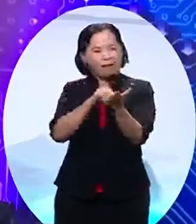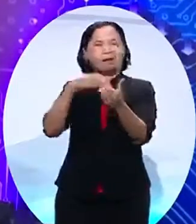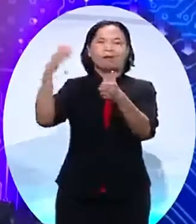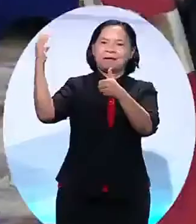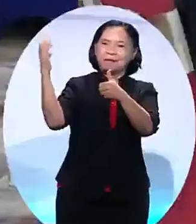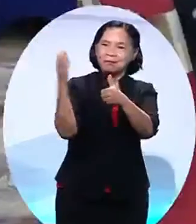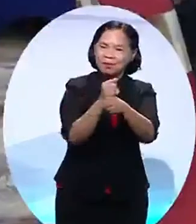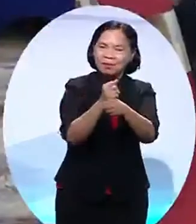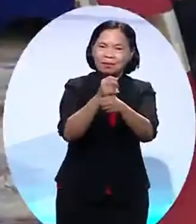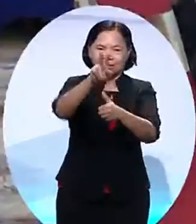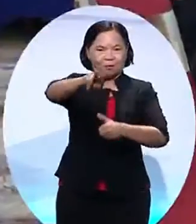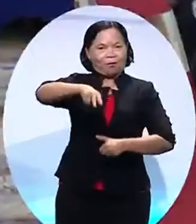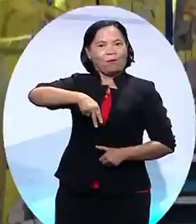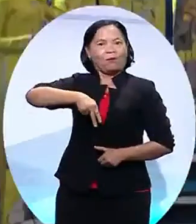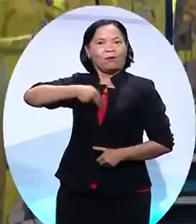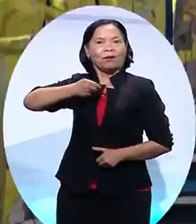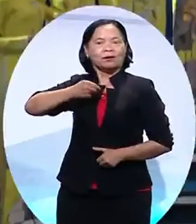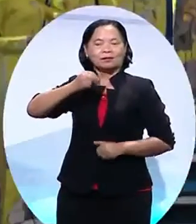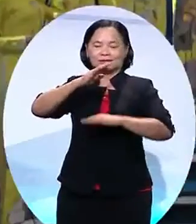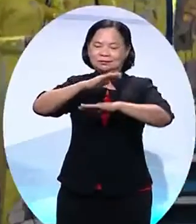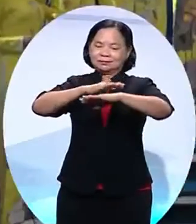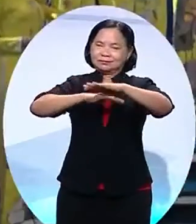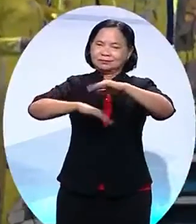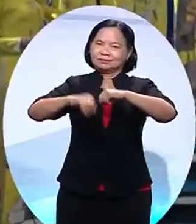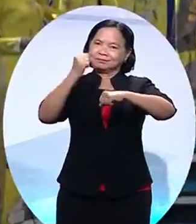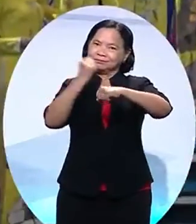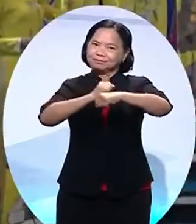của nền tảng Quantum là xây dựng một cộng đồng khởi